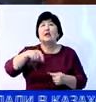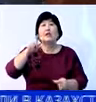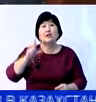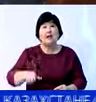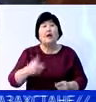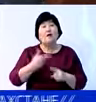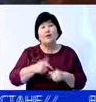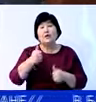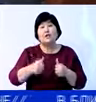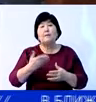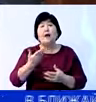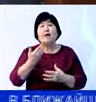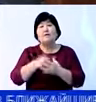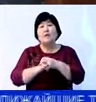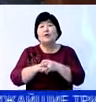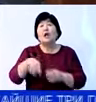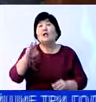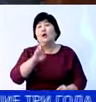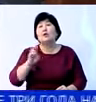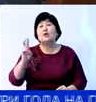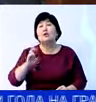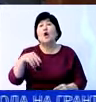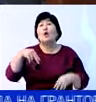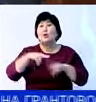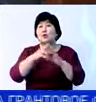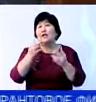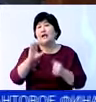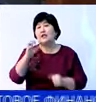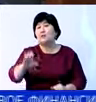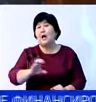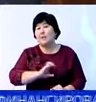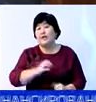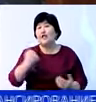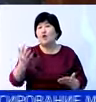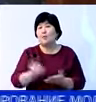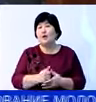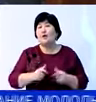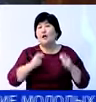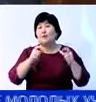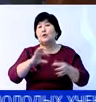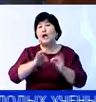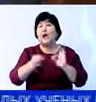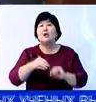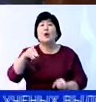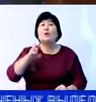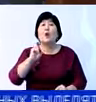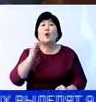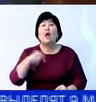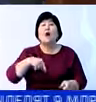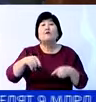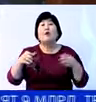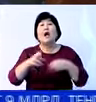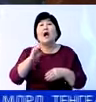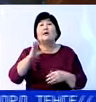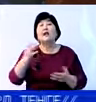На чемпионате по вольной борьбе Даулет Ниязбеков в Нур-Султане завоевал серебряную медаль и получил путевку на Олимпиаду в Токио. Футбольная команда